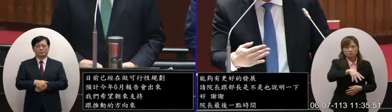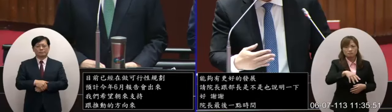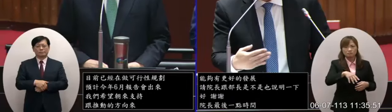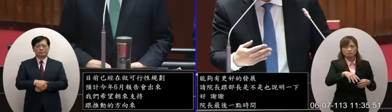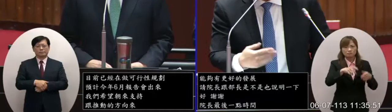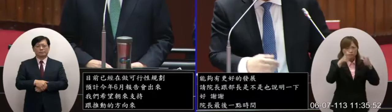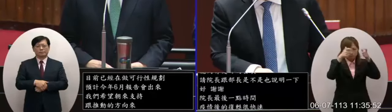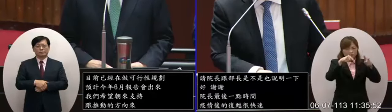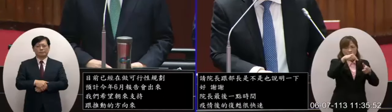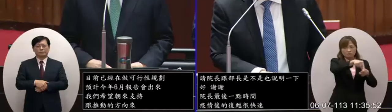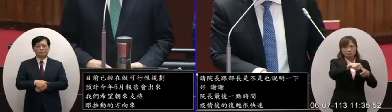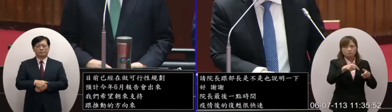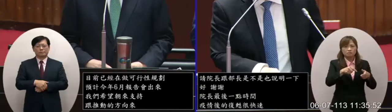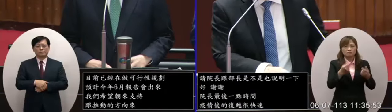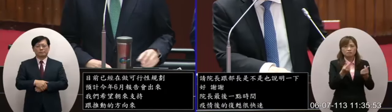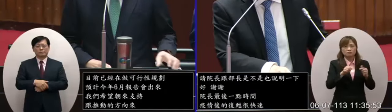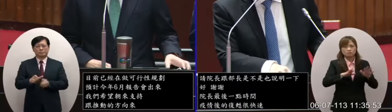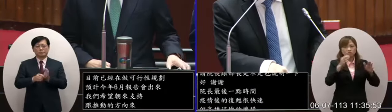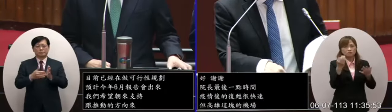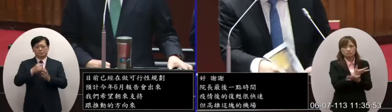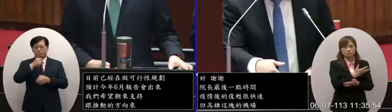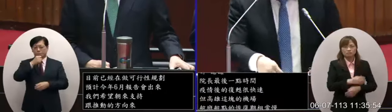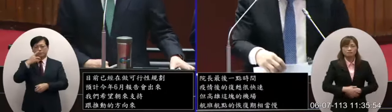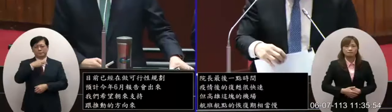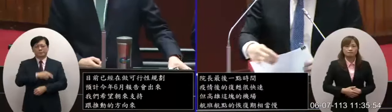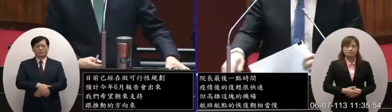好不好？不要让南北的落差越来越大，好不好？